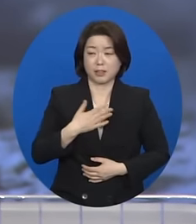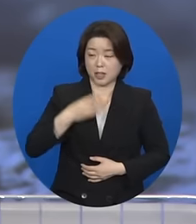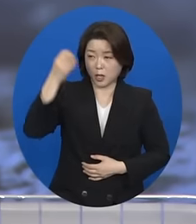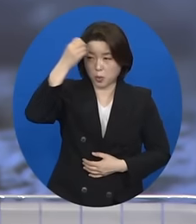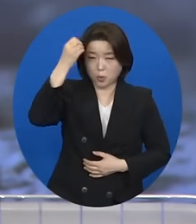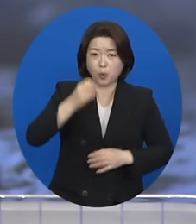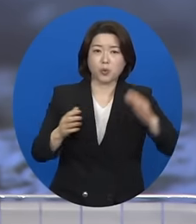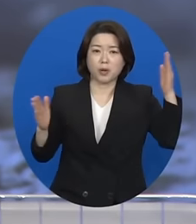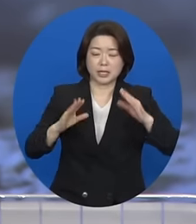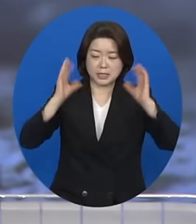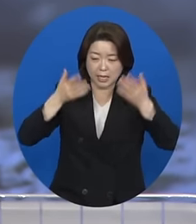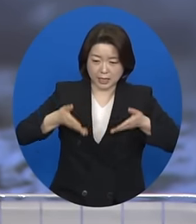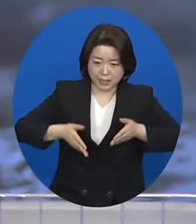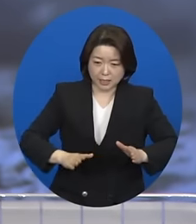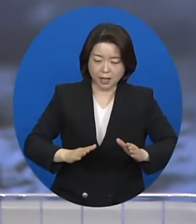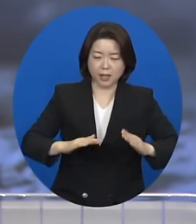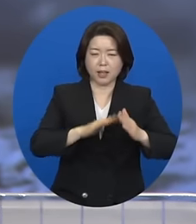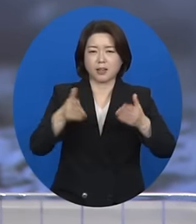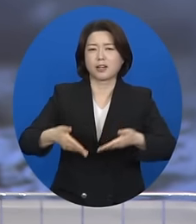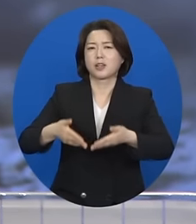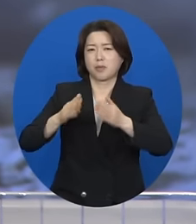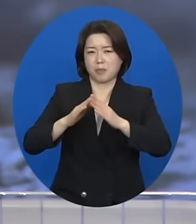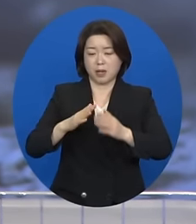낳 가정을 린